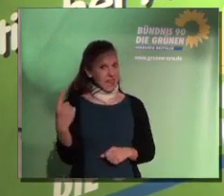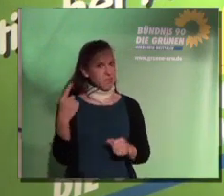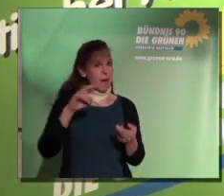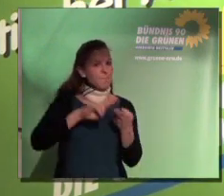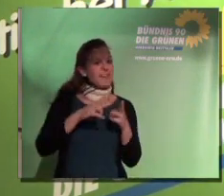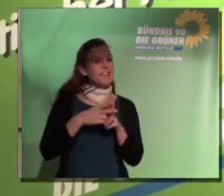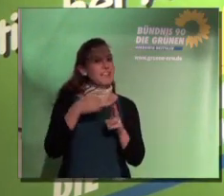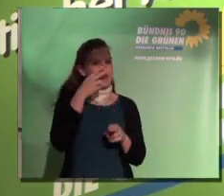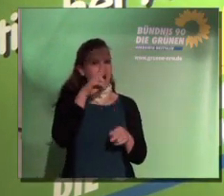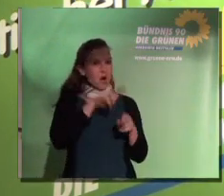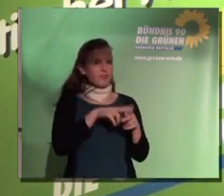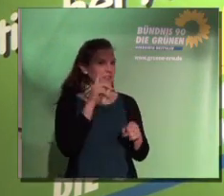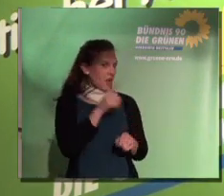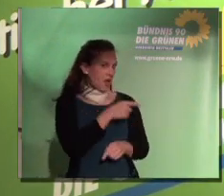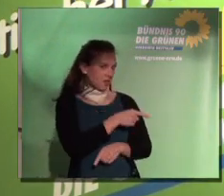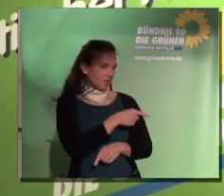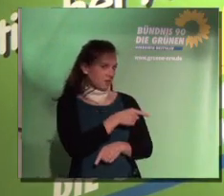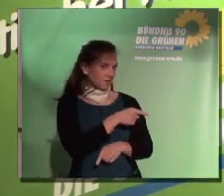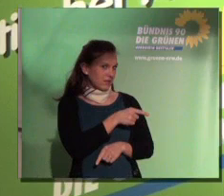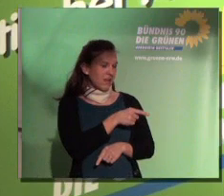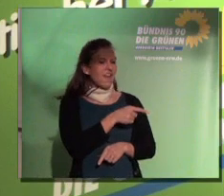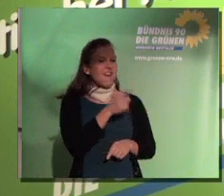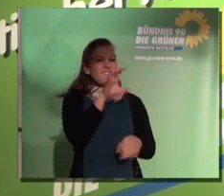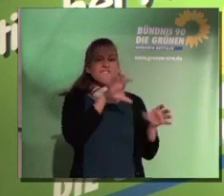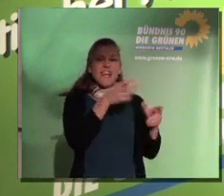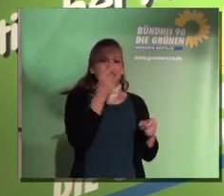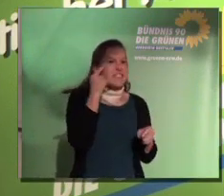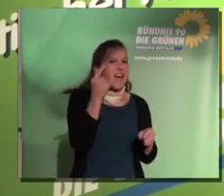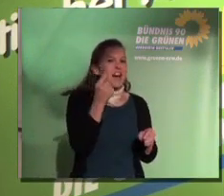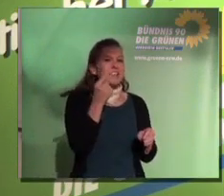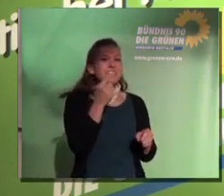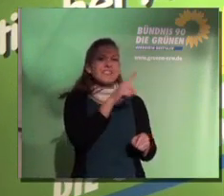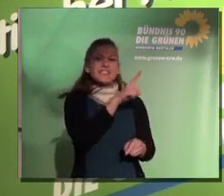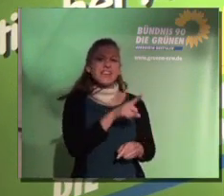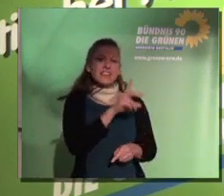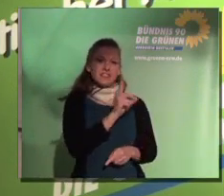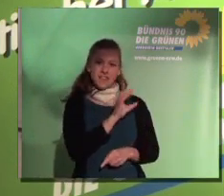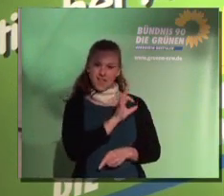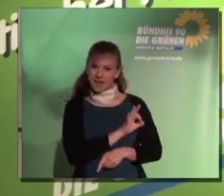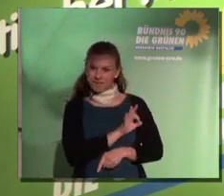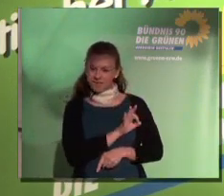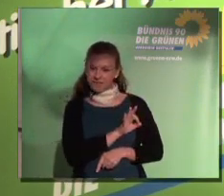einem Aufsichtsrat, dem Fernsehrat des ZDF. Und ich finde